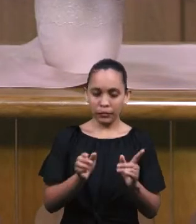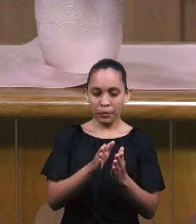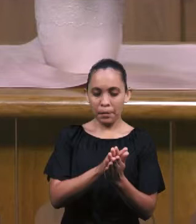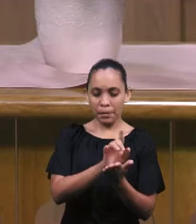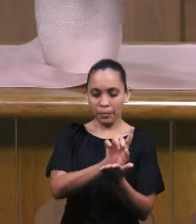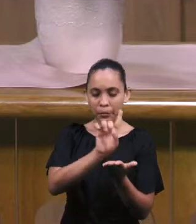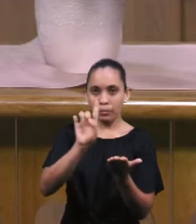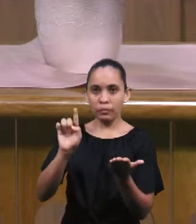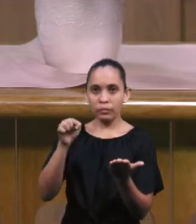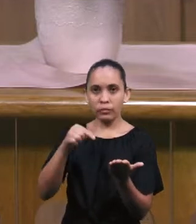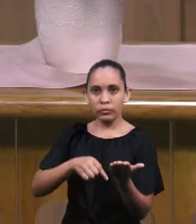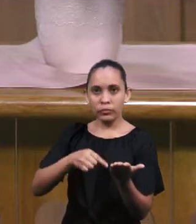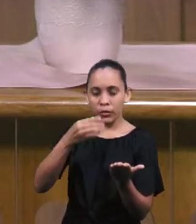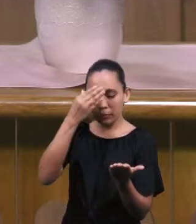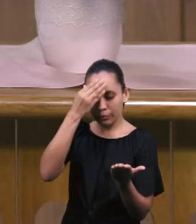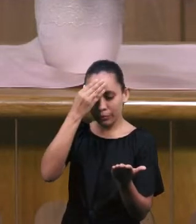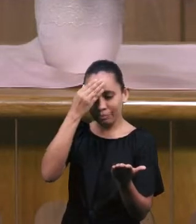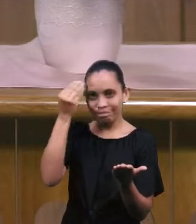oubliée.